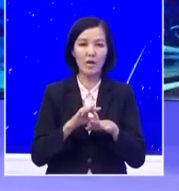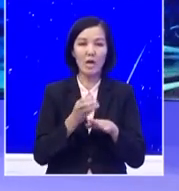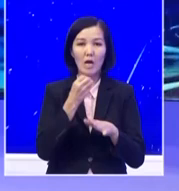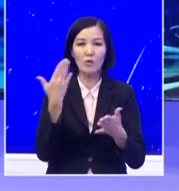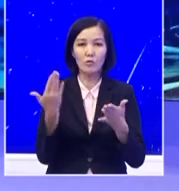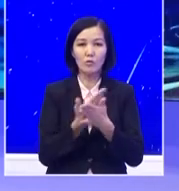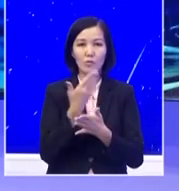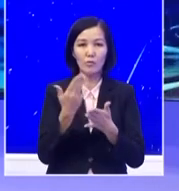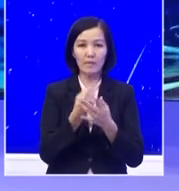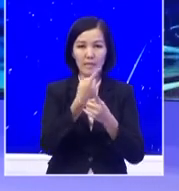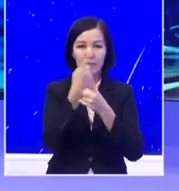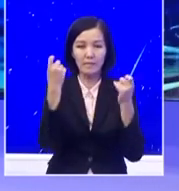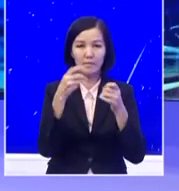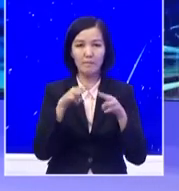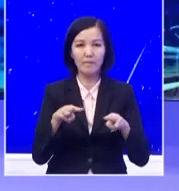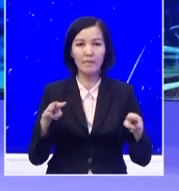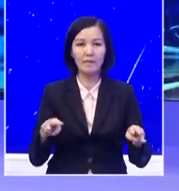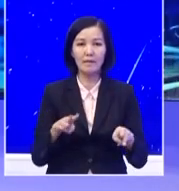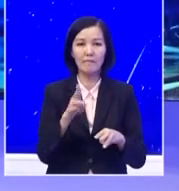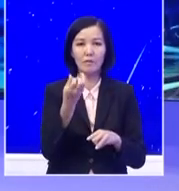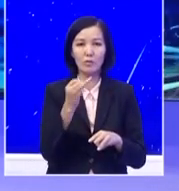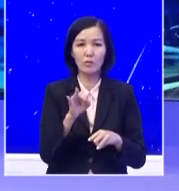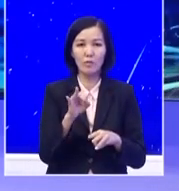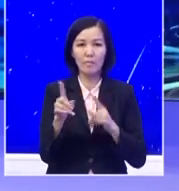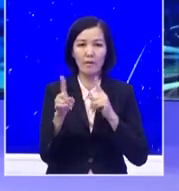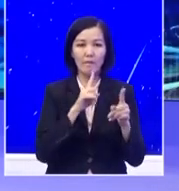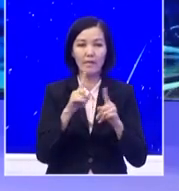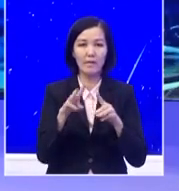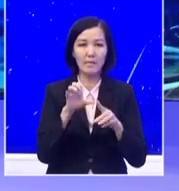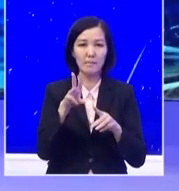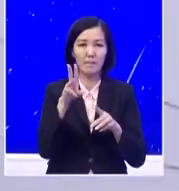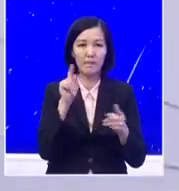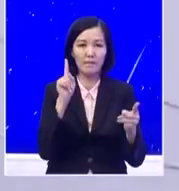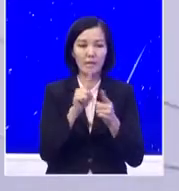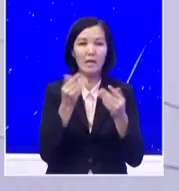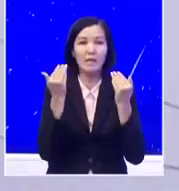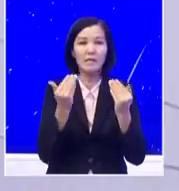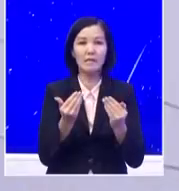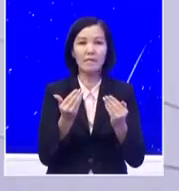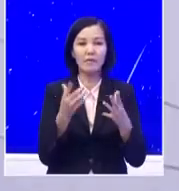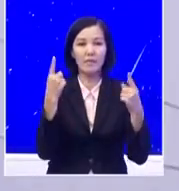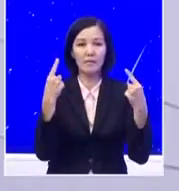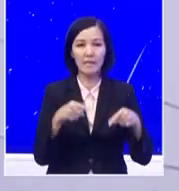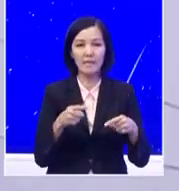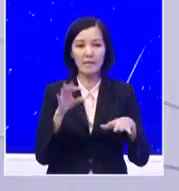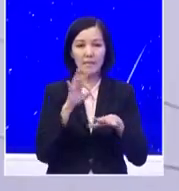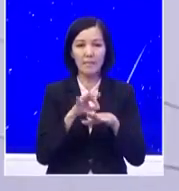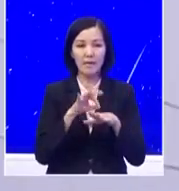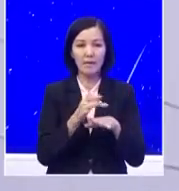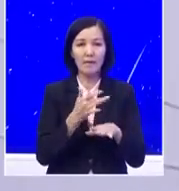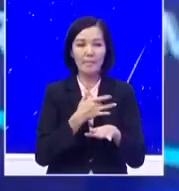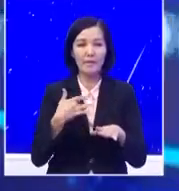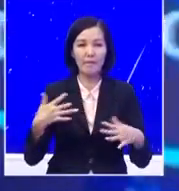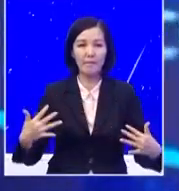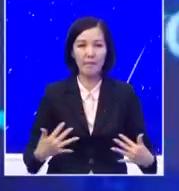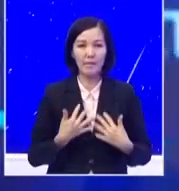весть сообщил глава Минздрава РК Алексей Цой в ходе брифинга с представителями СМИ. На сегодня вдвое сократилась заболеваемость пневмонией.